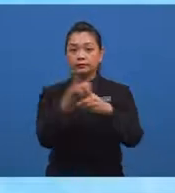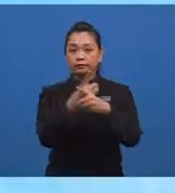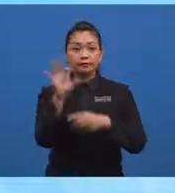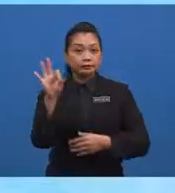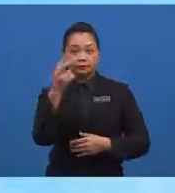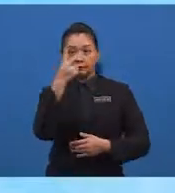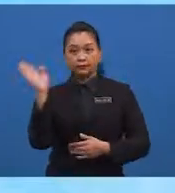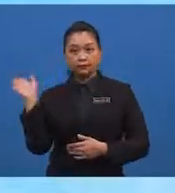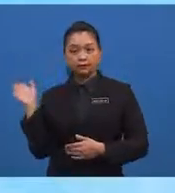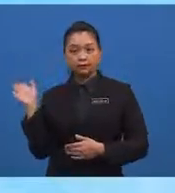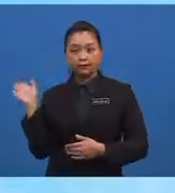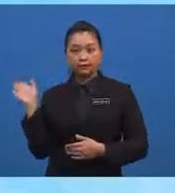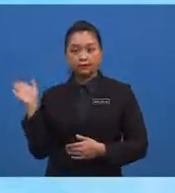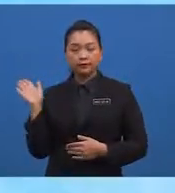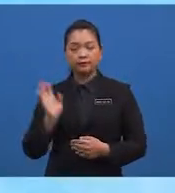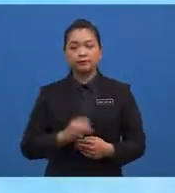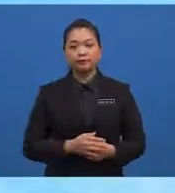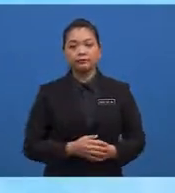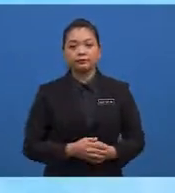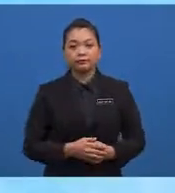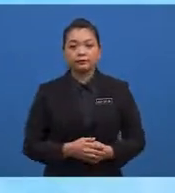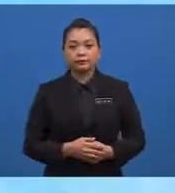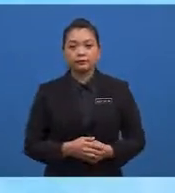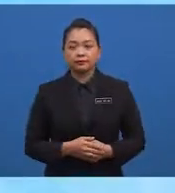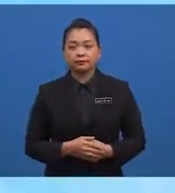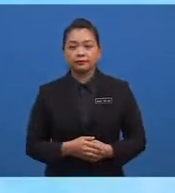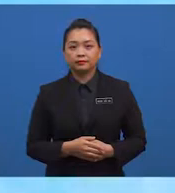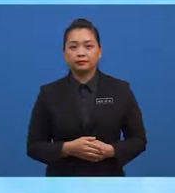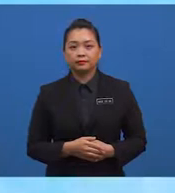Baiklah, mari kita selesaikannya.